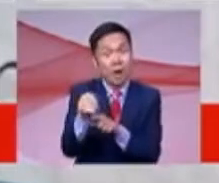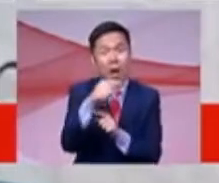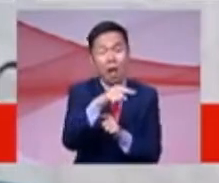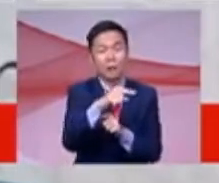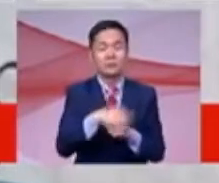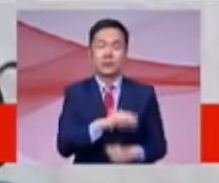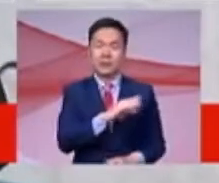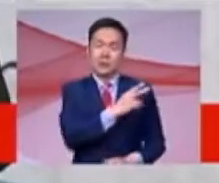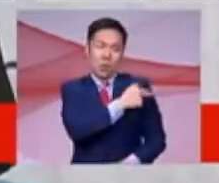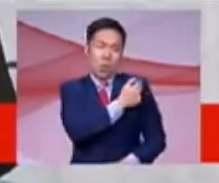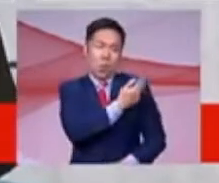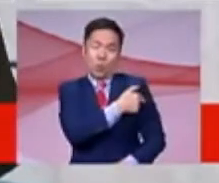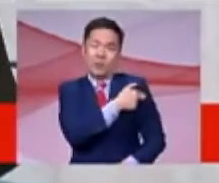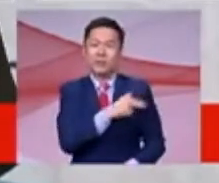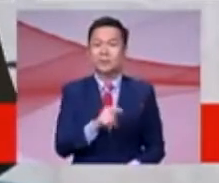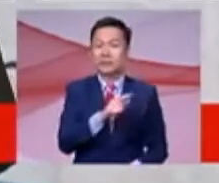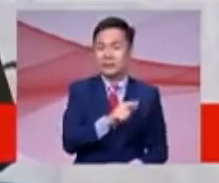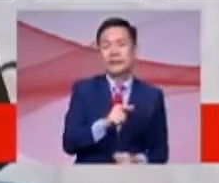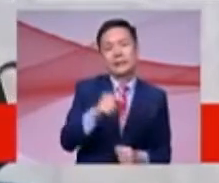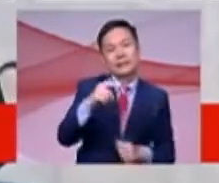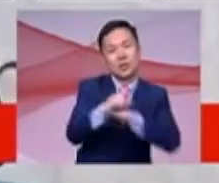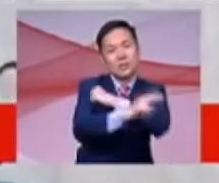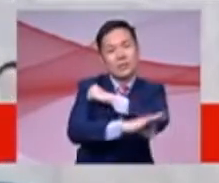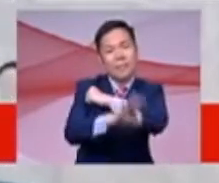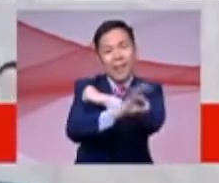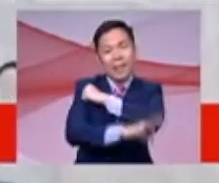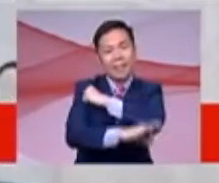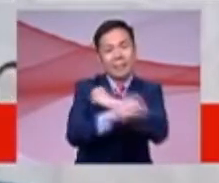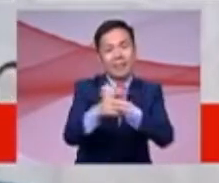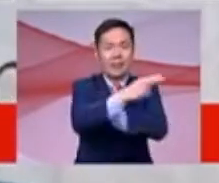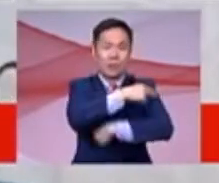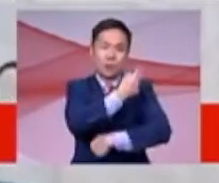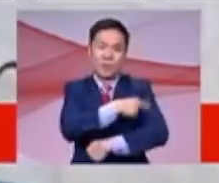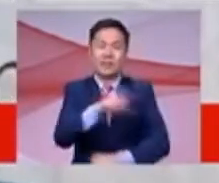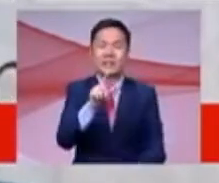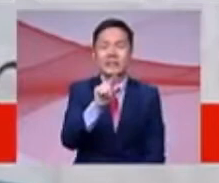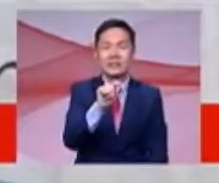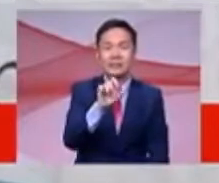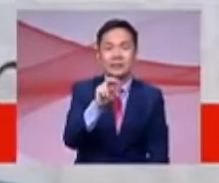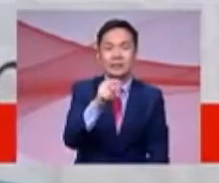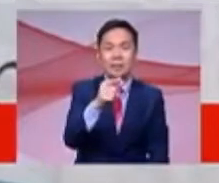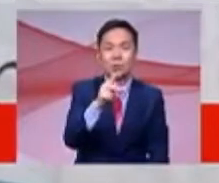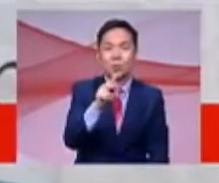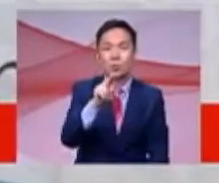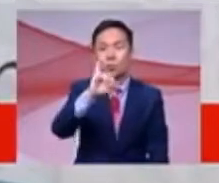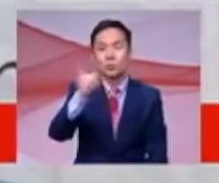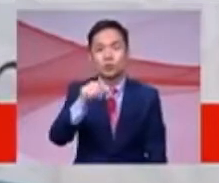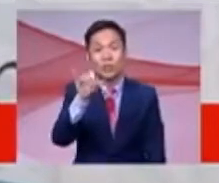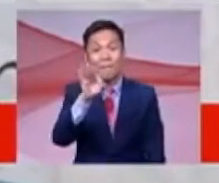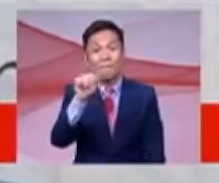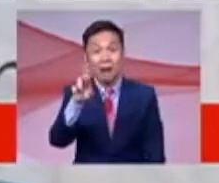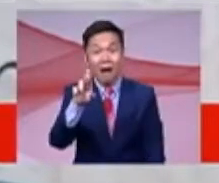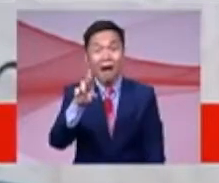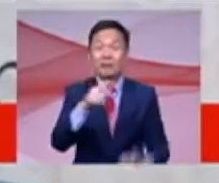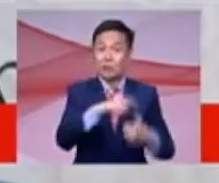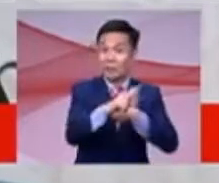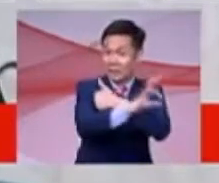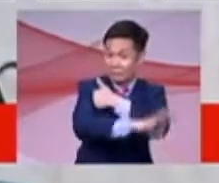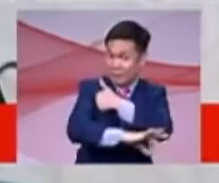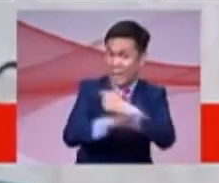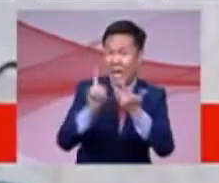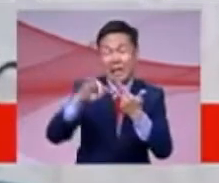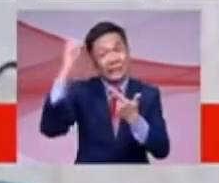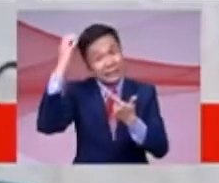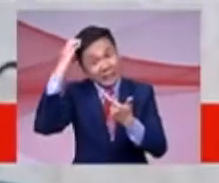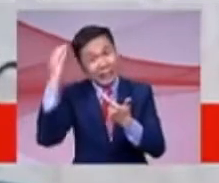Hospital Tuanku Jaafar di Negeri Sembilan. Jadi variant South Africa ada di Negeri Sembilan, ada di Lembah Klang,